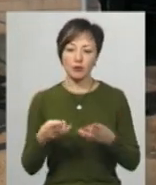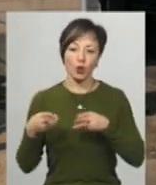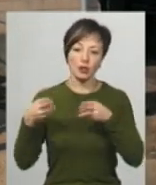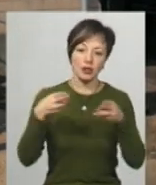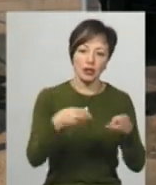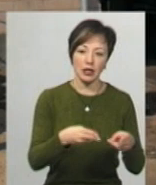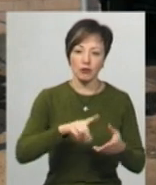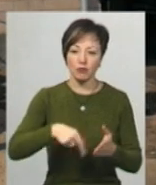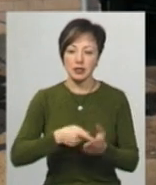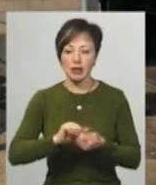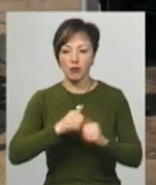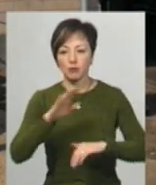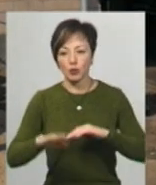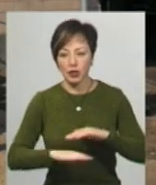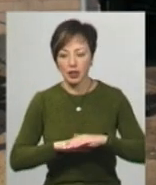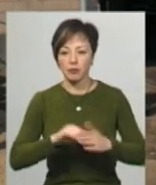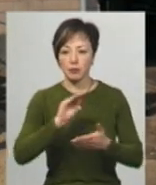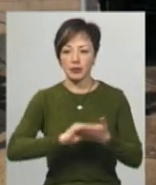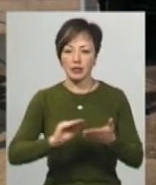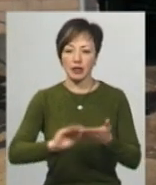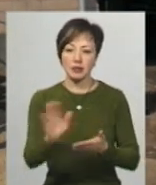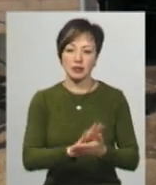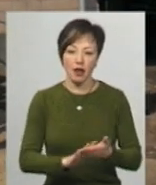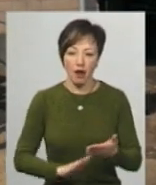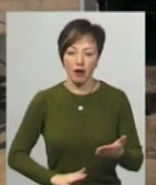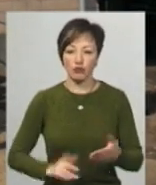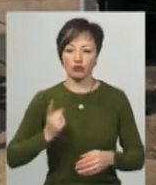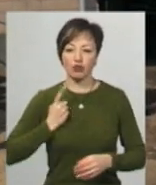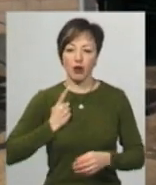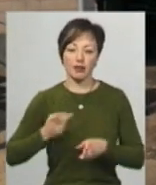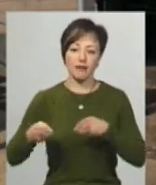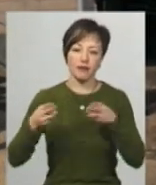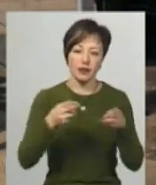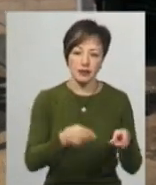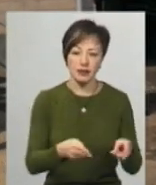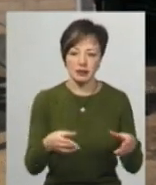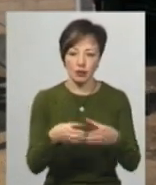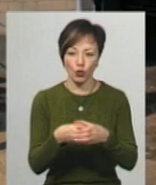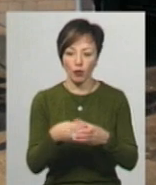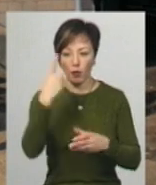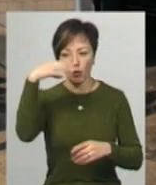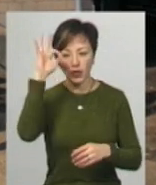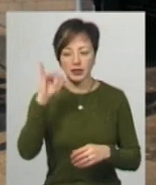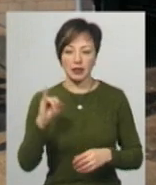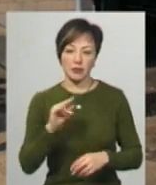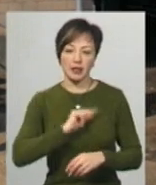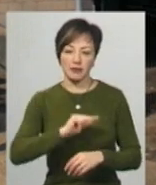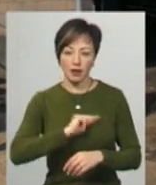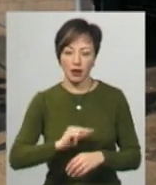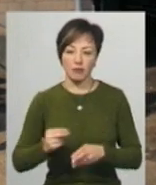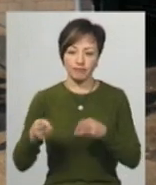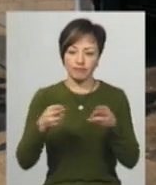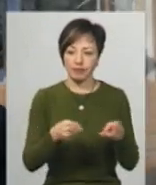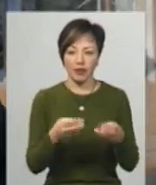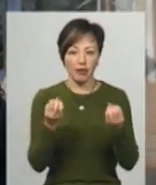їхати аж в місто Кам'янець-Подільський, писати там заяву, чекати виїзда. І десь і працівникам поліції